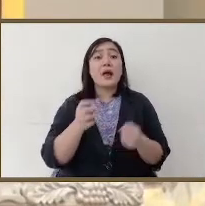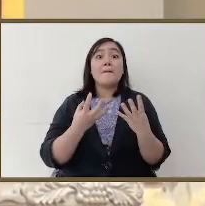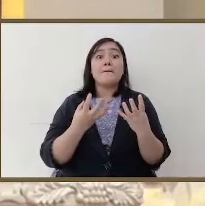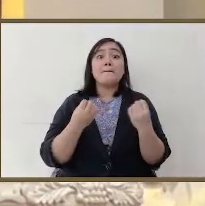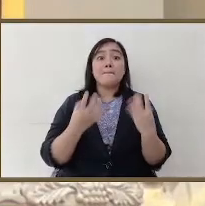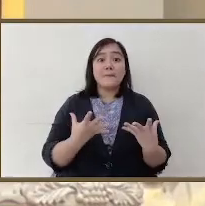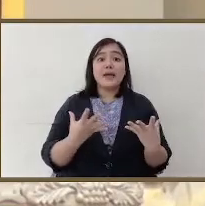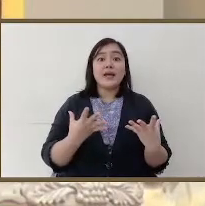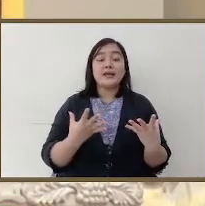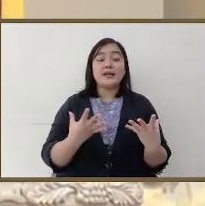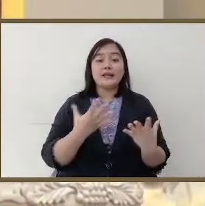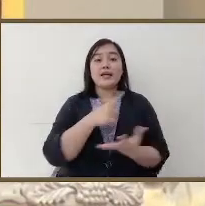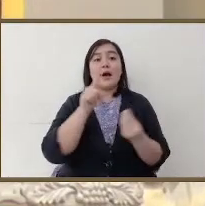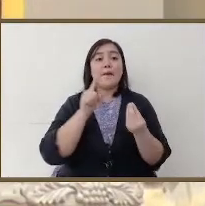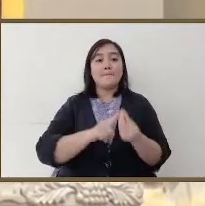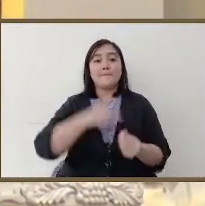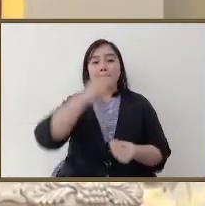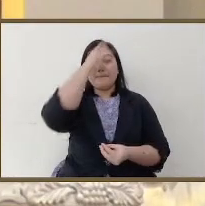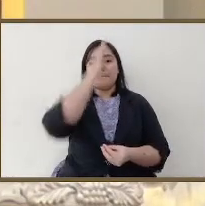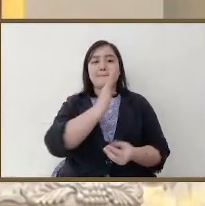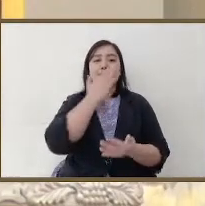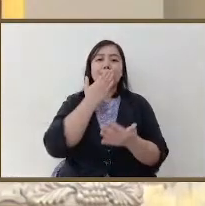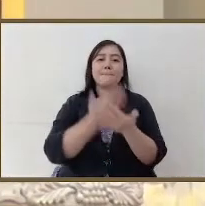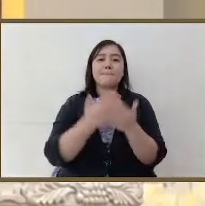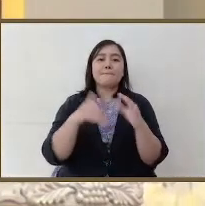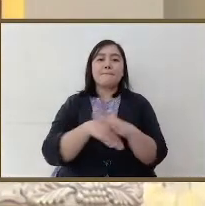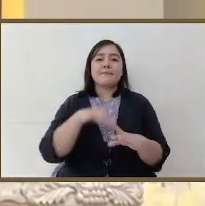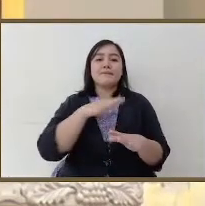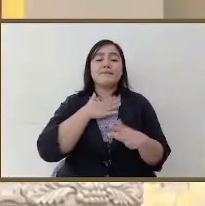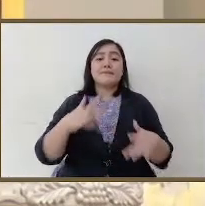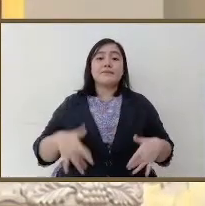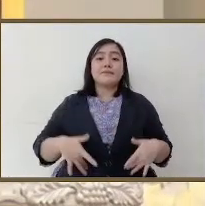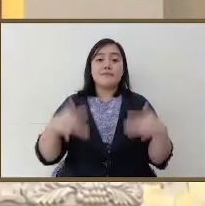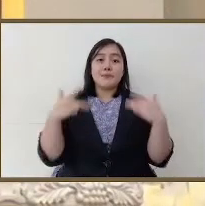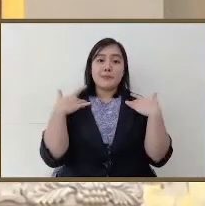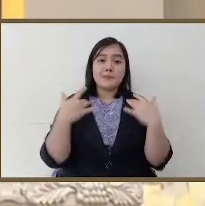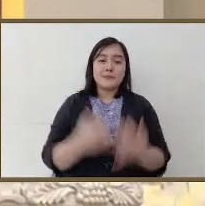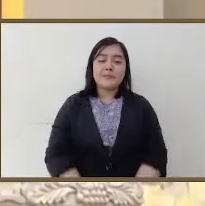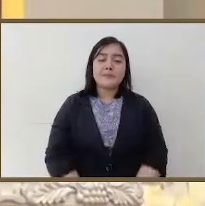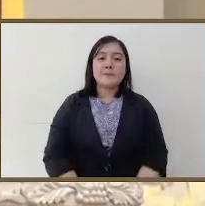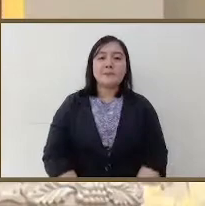you, mga kapatid, huwag mo nang sikapin ang mabayaran ng Panginoon.